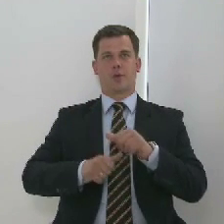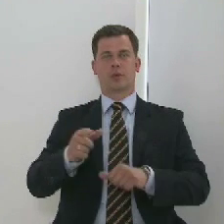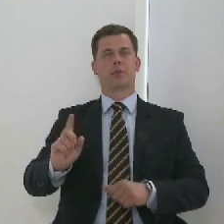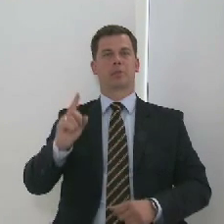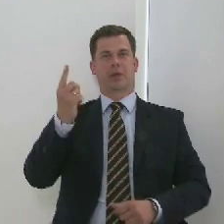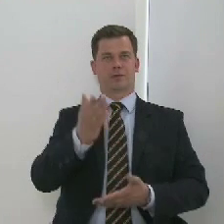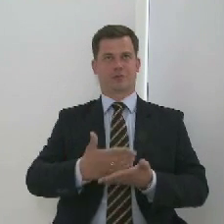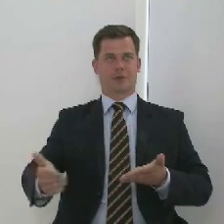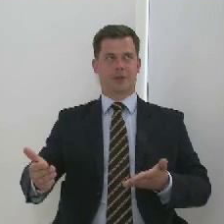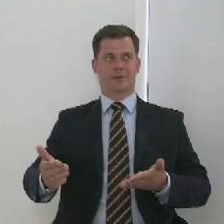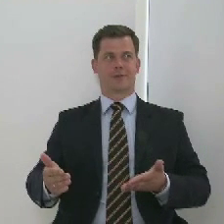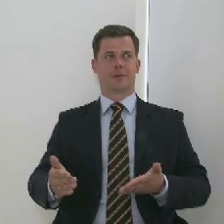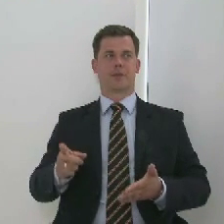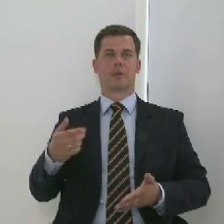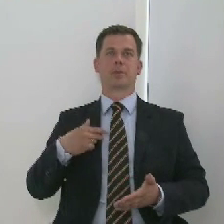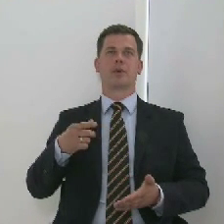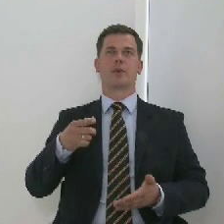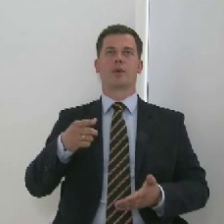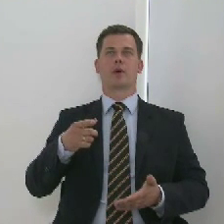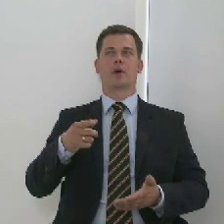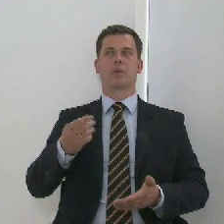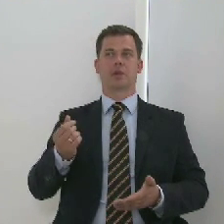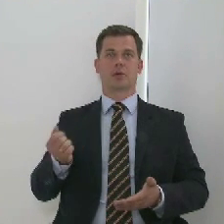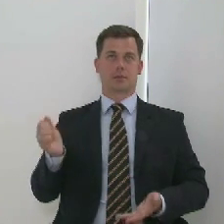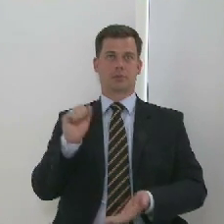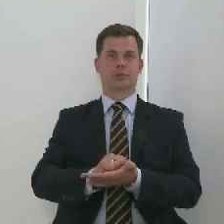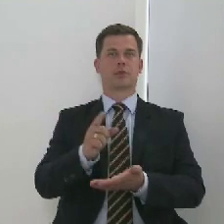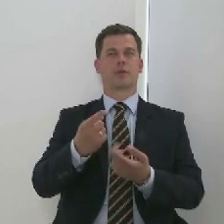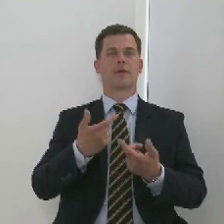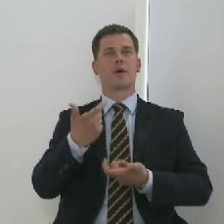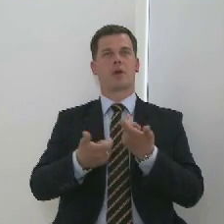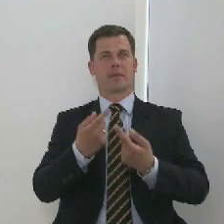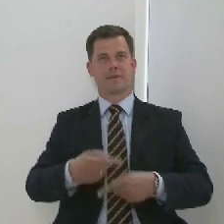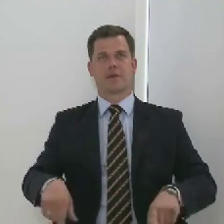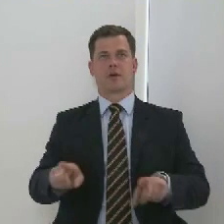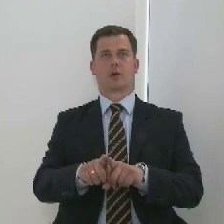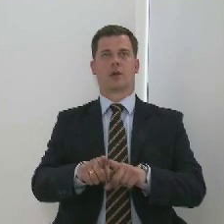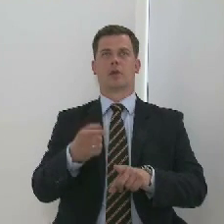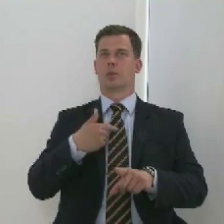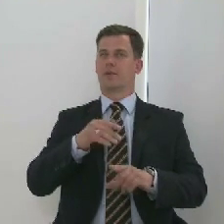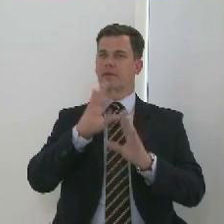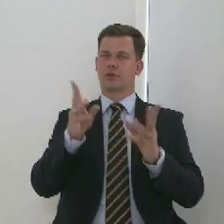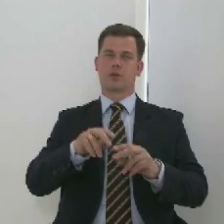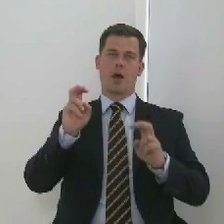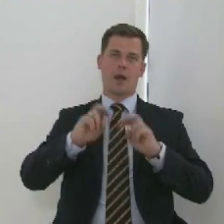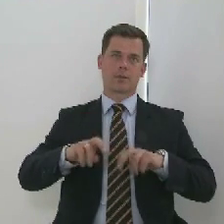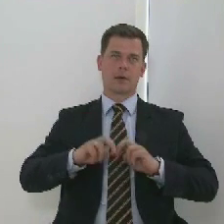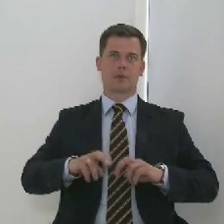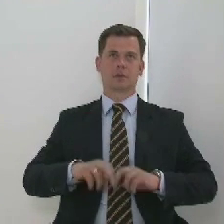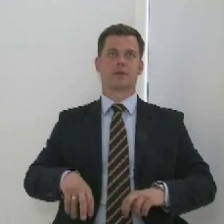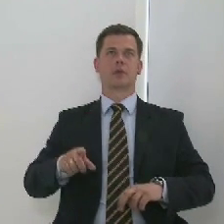faza pierwsza, czyli pieniądze były przeznaczone na studium wykonalności projektu. Zrobiliśmy dogłębne analizy